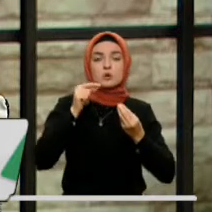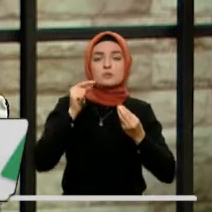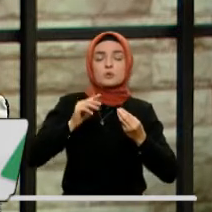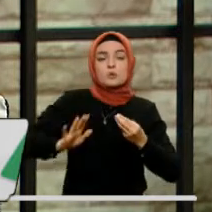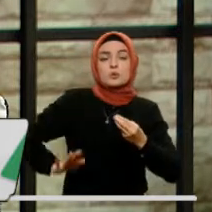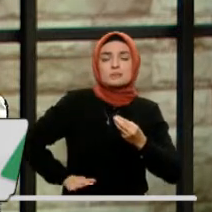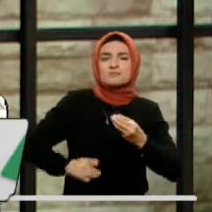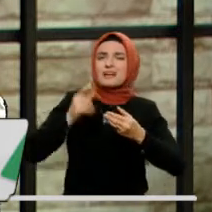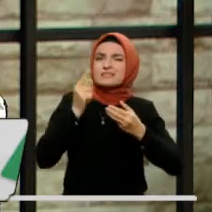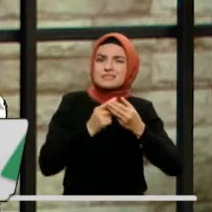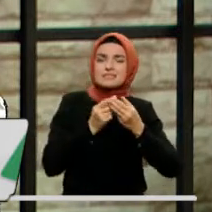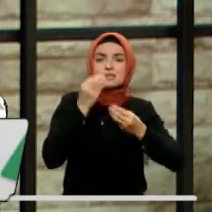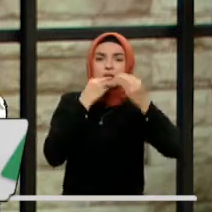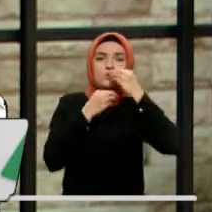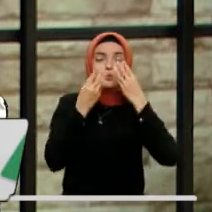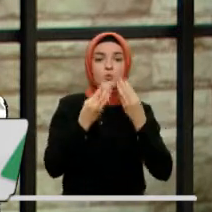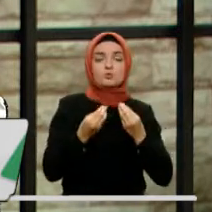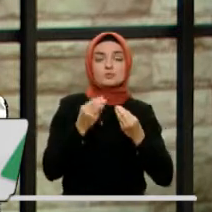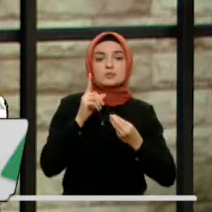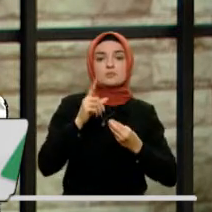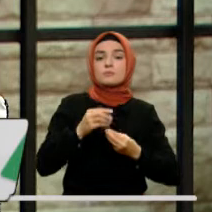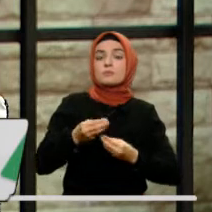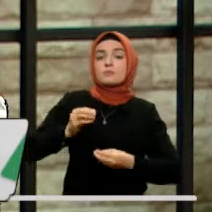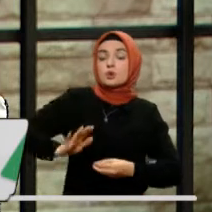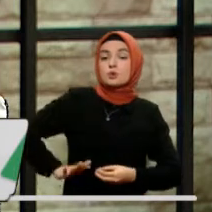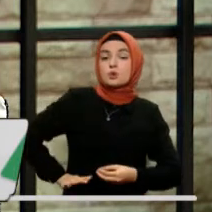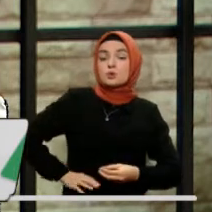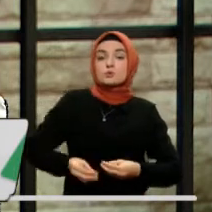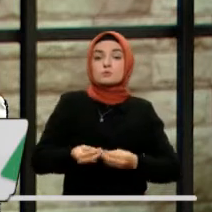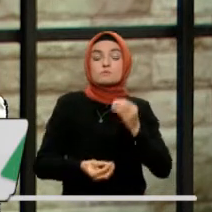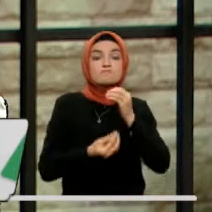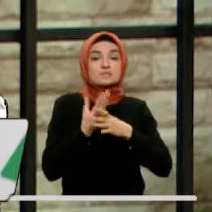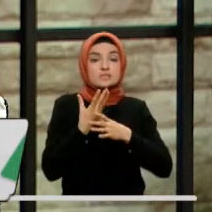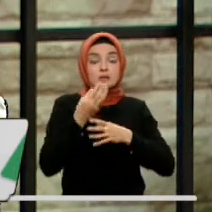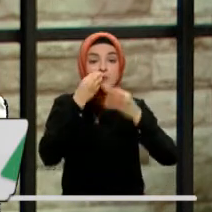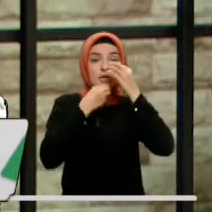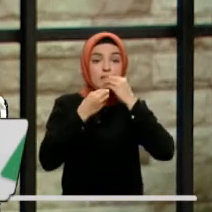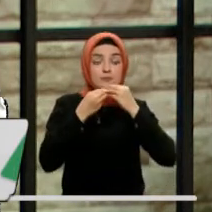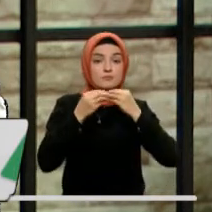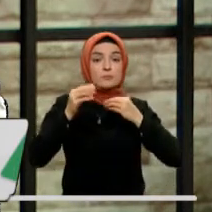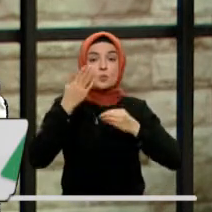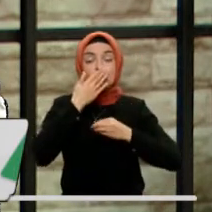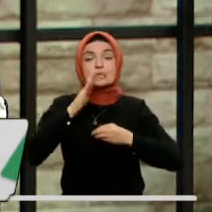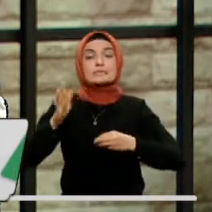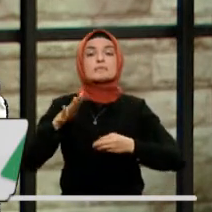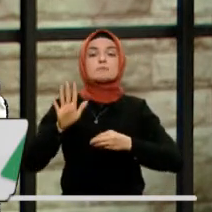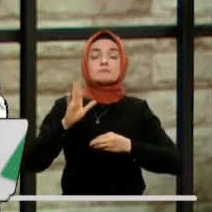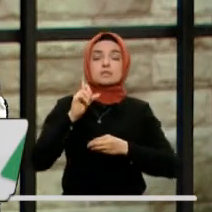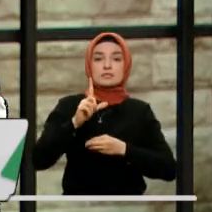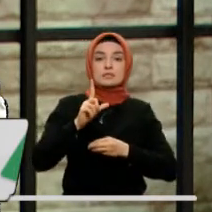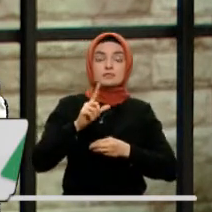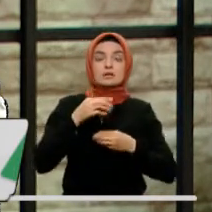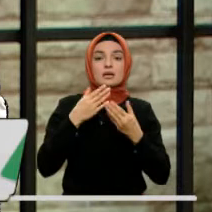her zaman daha iyidir. Çocuğu kahvaltısız okula göndermemek lazım. Ya da kahvaltısız kahvaltıyı poğaçayla, simitle